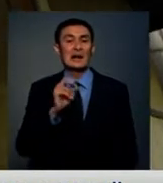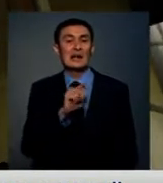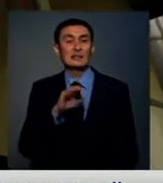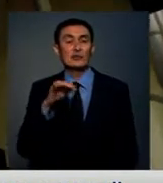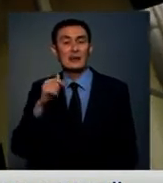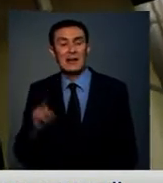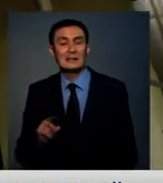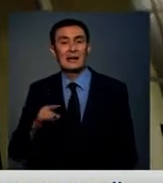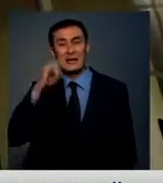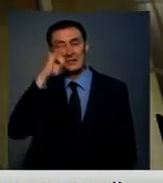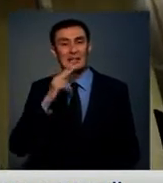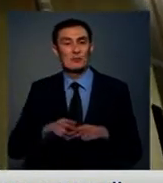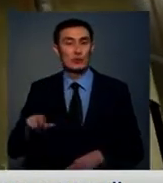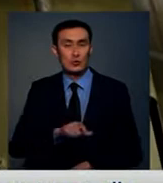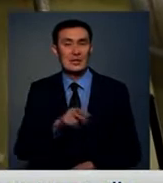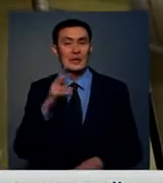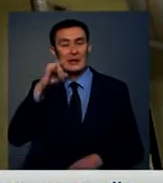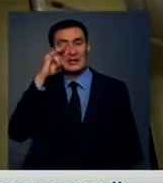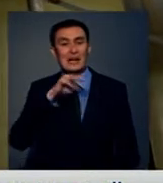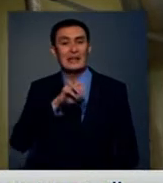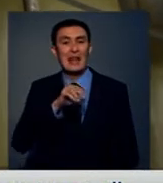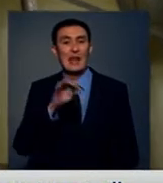казахстан темир жолы и казахтелеком